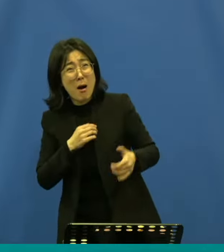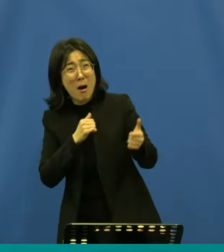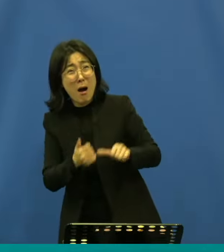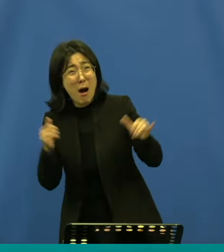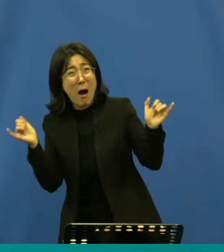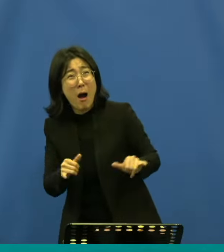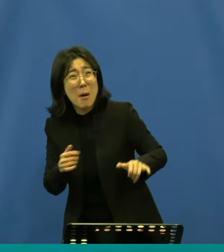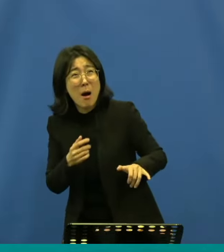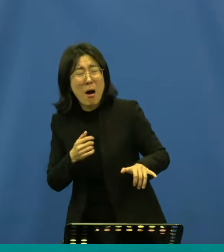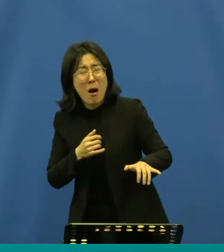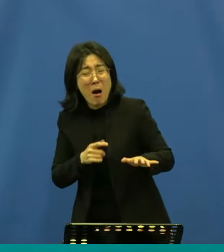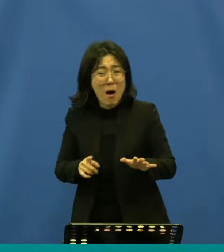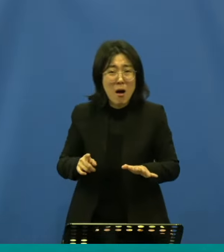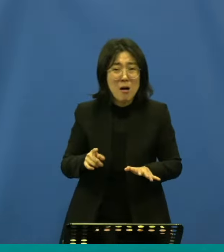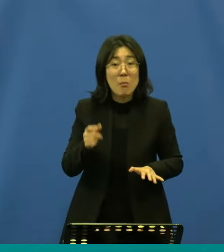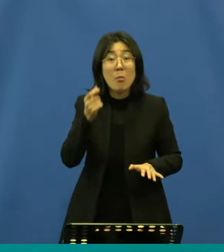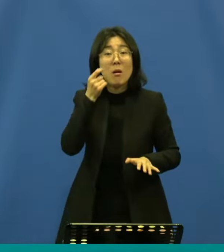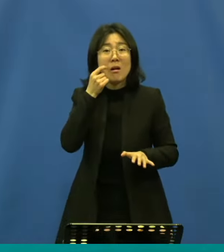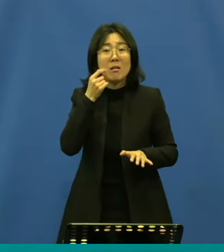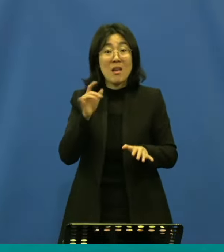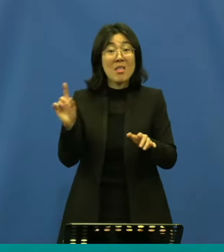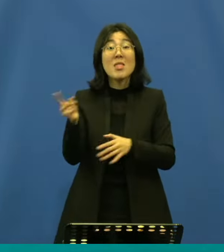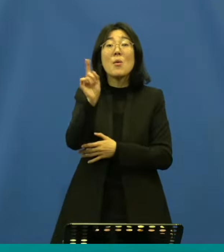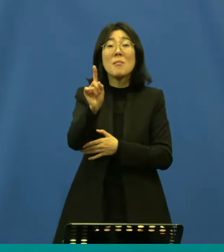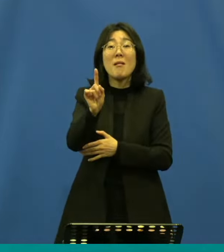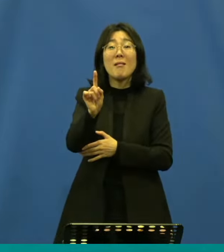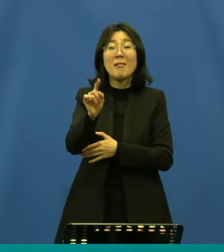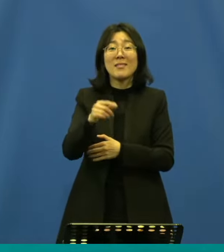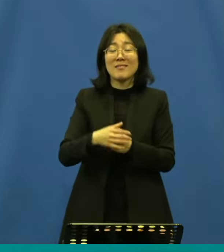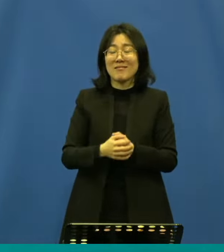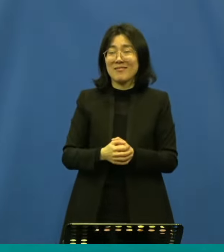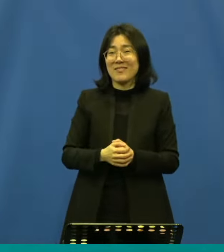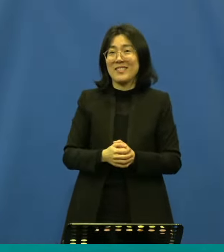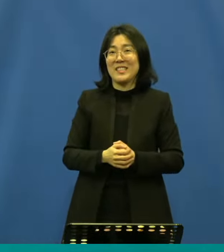나 무시했다 아니에요. 내 이름 왜 뺐냐고 그러고,